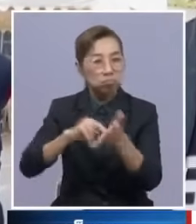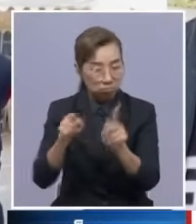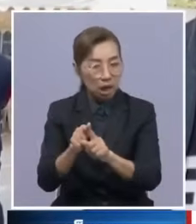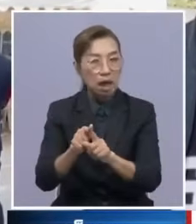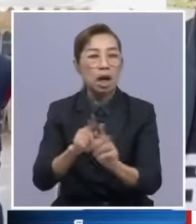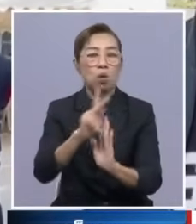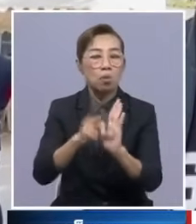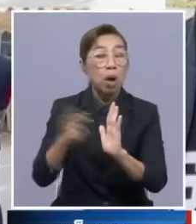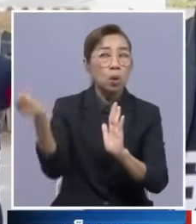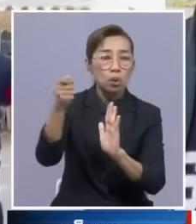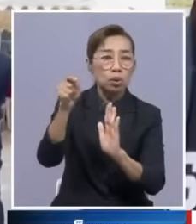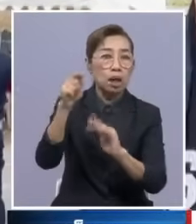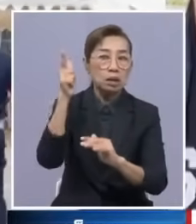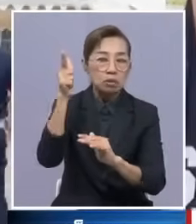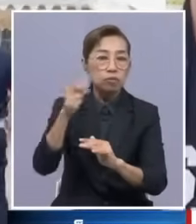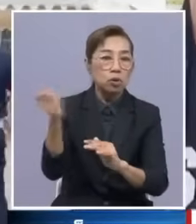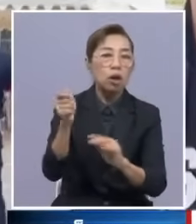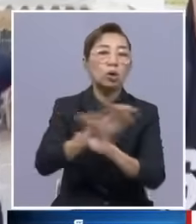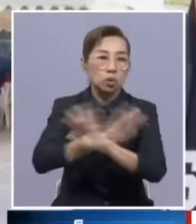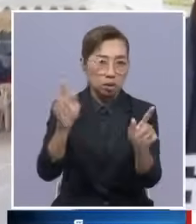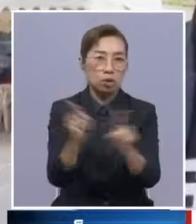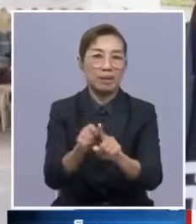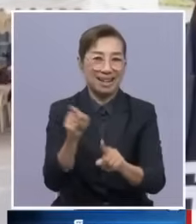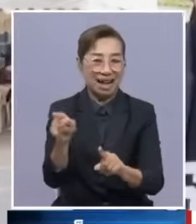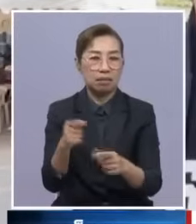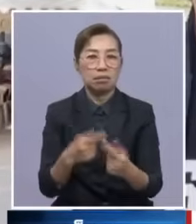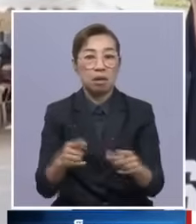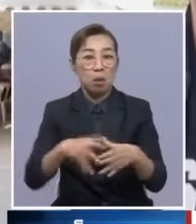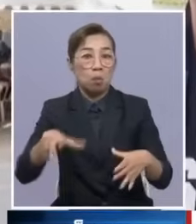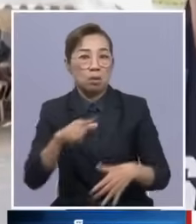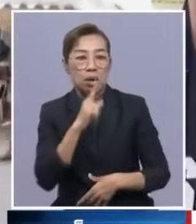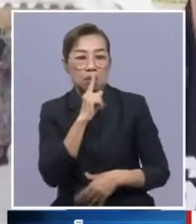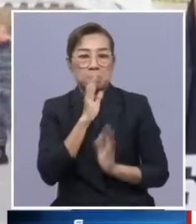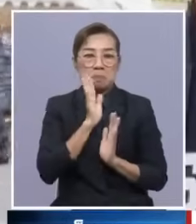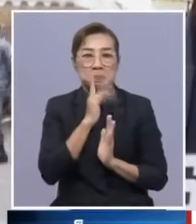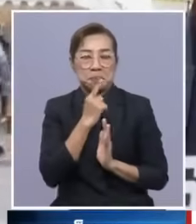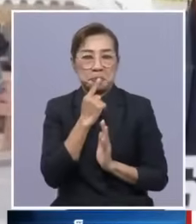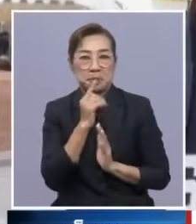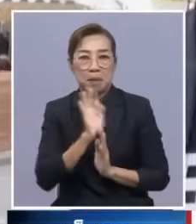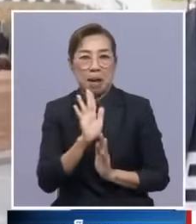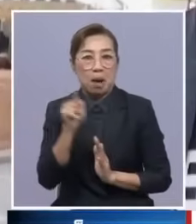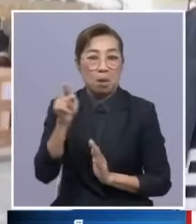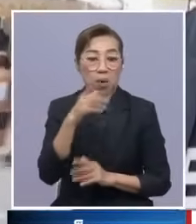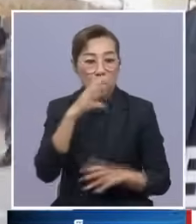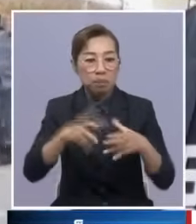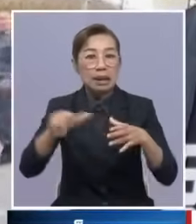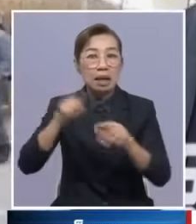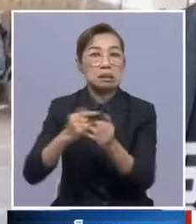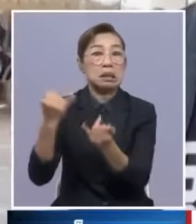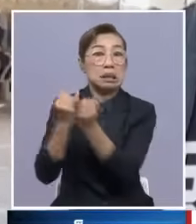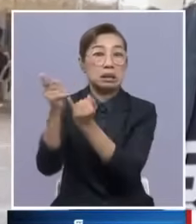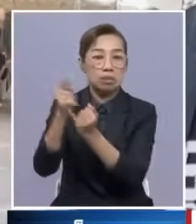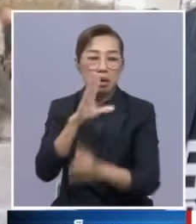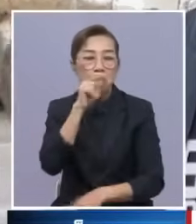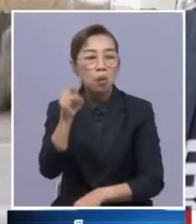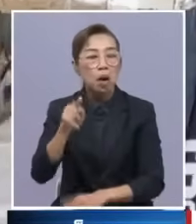ธิ์นี้ด้วย คือเขาพูดคลุมไปให้ถึงคุณทักษิณในขณะที่คนเพื่อไทยเองไม่กล้าพูดเรื่องนี้ ไม่กล้าพูด เพราะว่าอาจจะมีส่วนได้ส่วนเสียด้วยใช่ไหมล่ะ กลัวจะเจ็บ